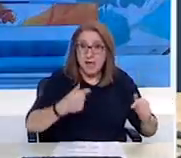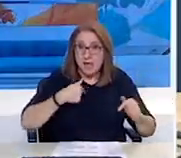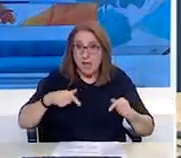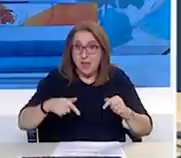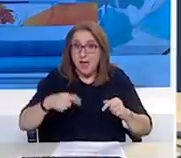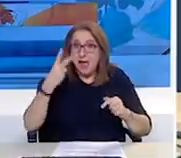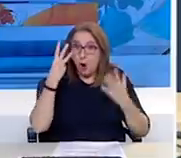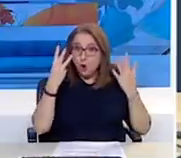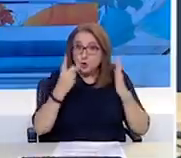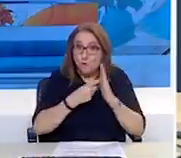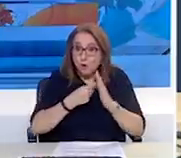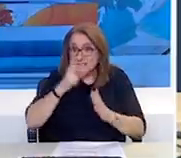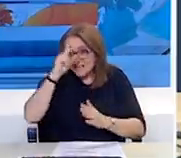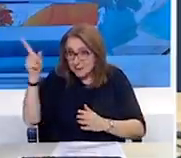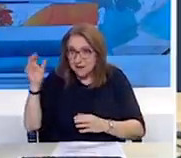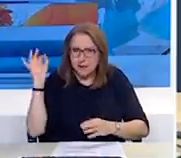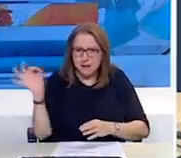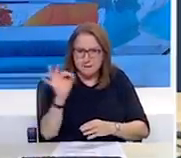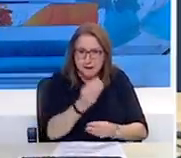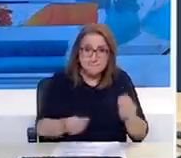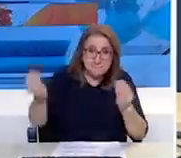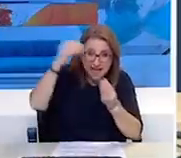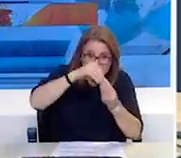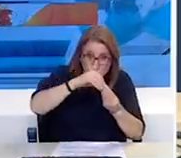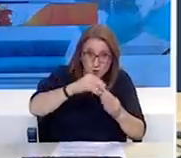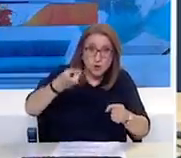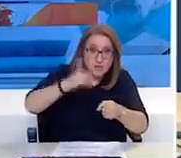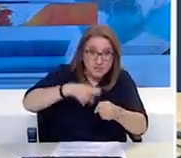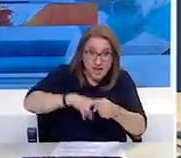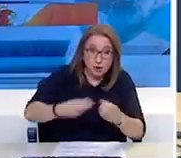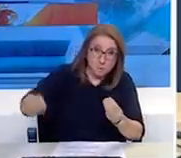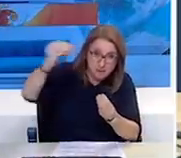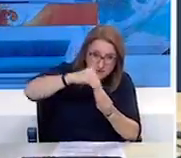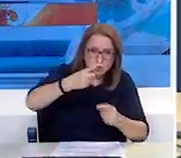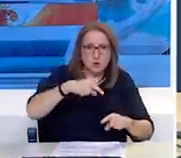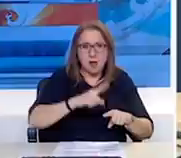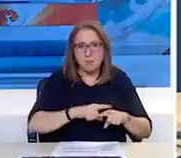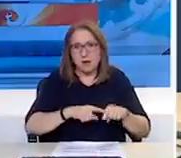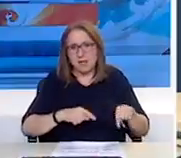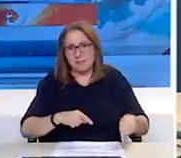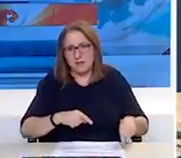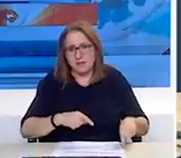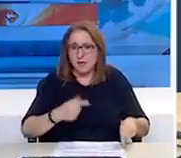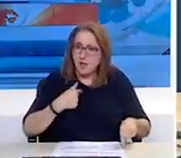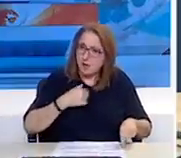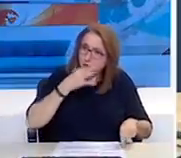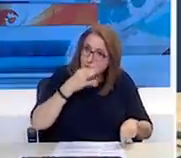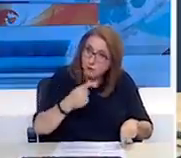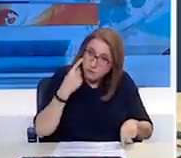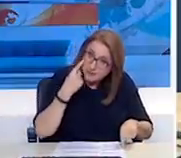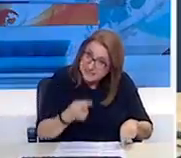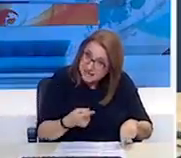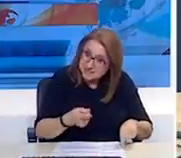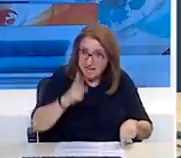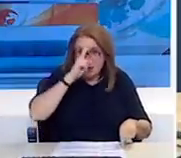παγκόσμιο κολοσσό και σε όλα τα επίπεδα. Να το πω λοιπόν με καλό εγωισμό. Όχι κακό εγωισμό, τον οποίο τον καταδικάζω,